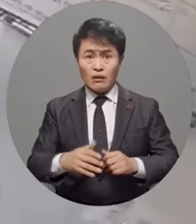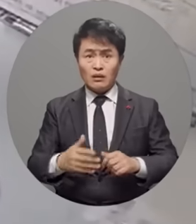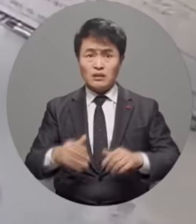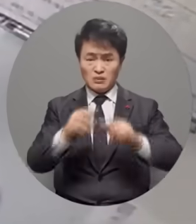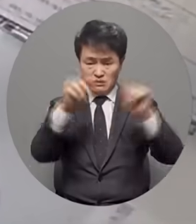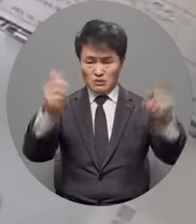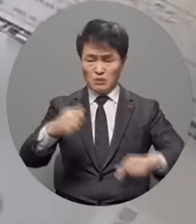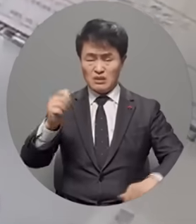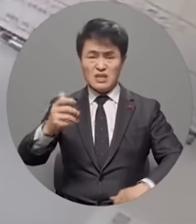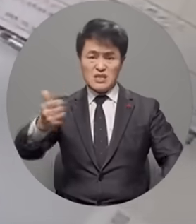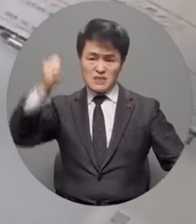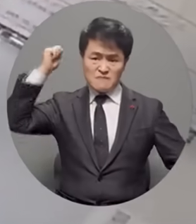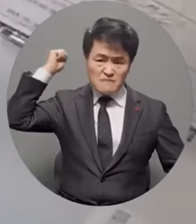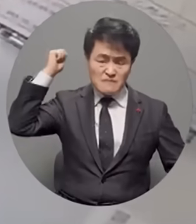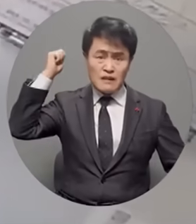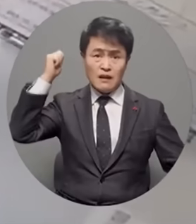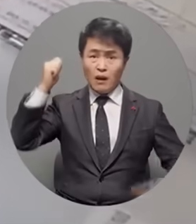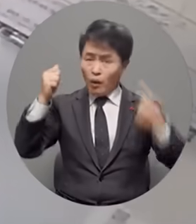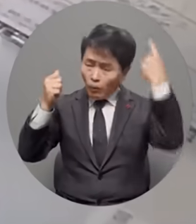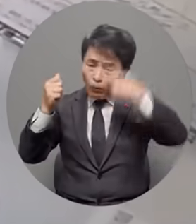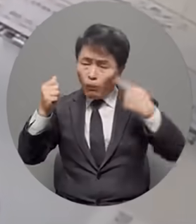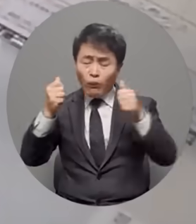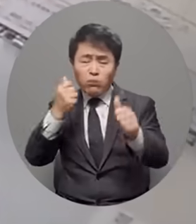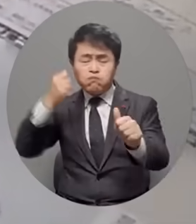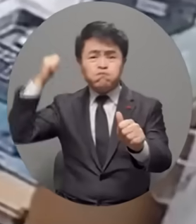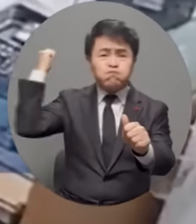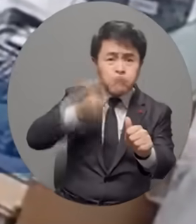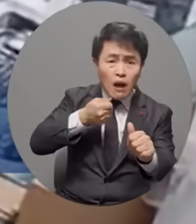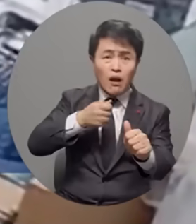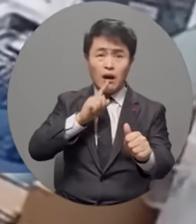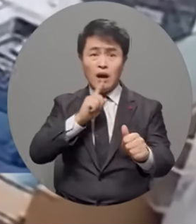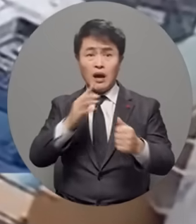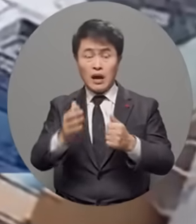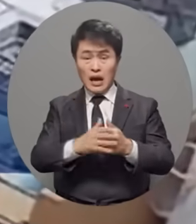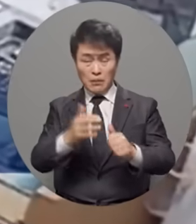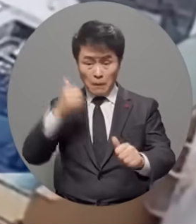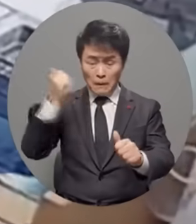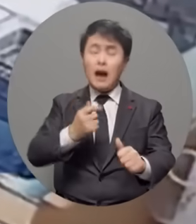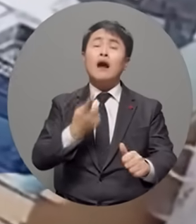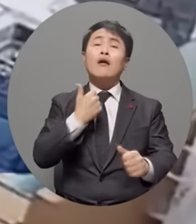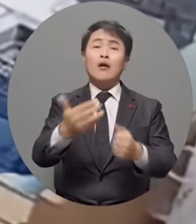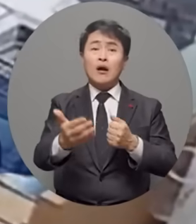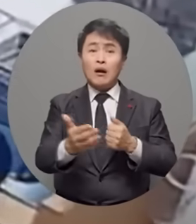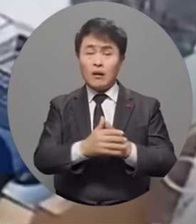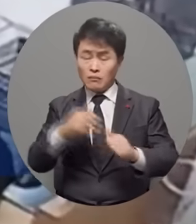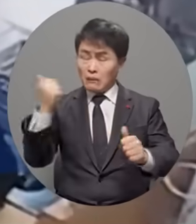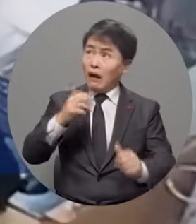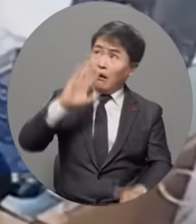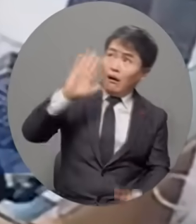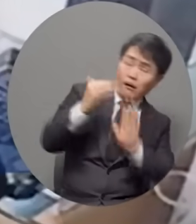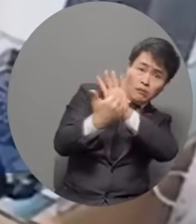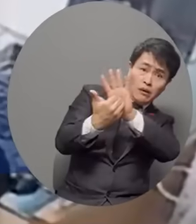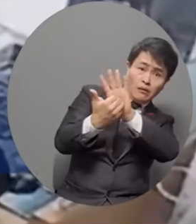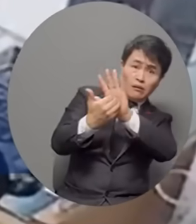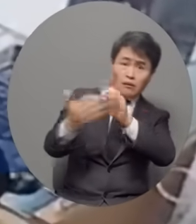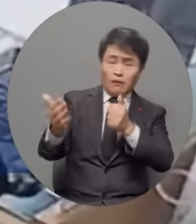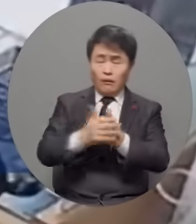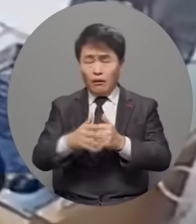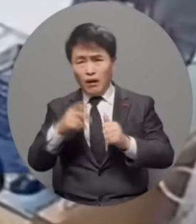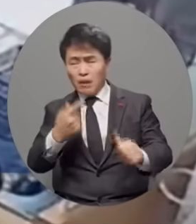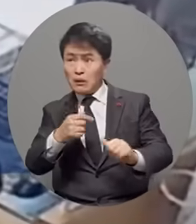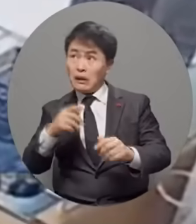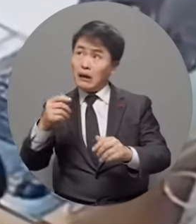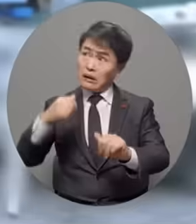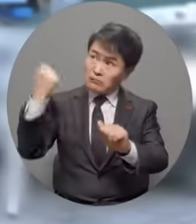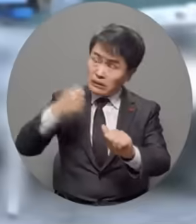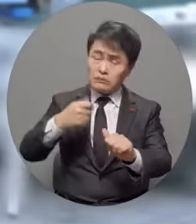노트를 힘껏 치켜들더니 머리를 때리려고 합니다. 한번 맞아본 경험이 있으니까 막은 거거든요. 맞았으면 분명히 맞았을